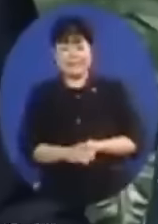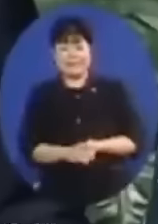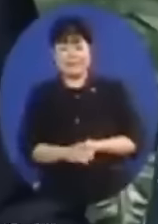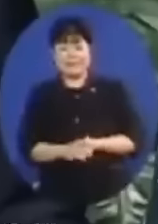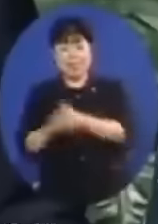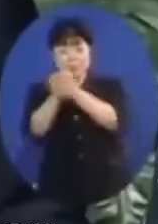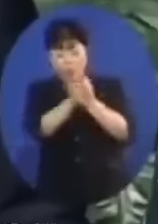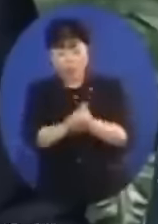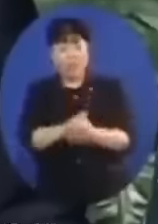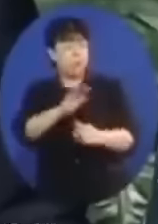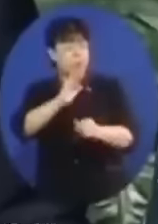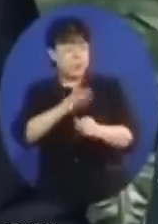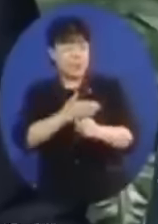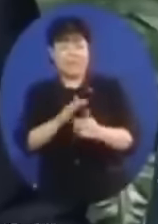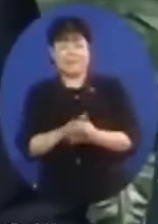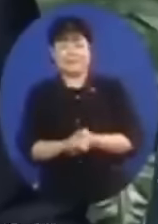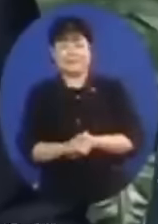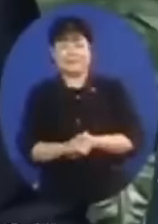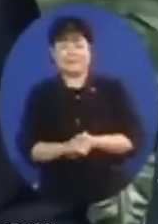화해할 수가 없습니다.